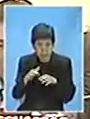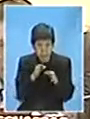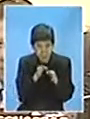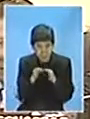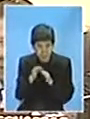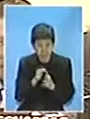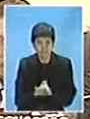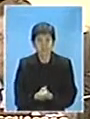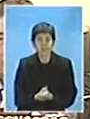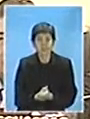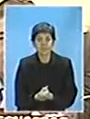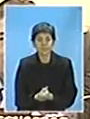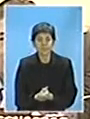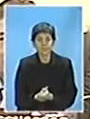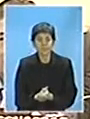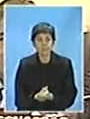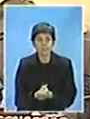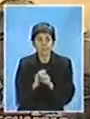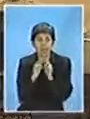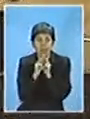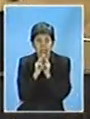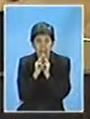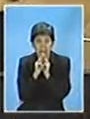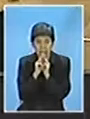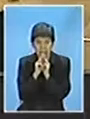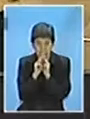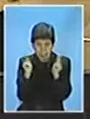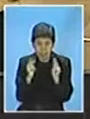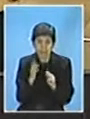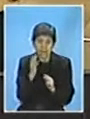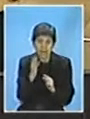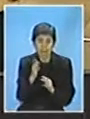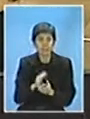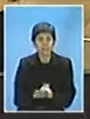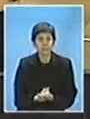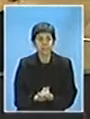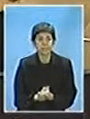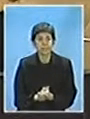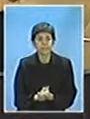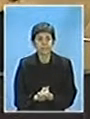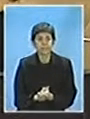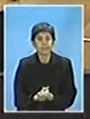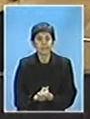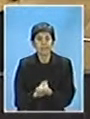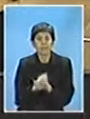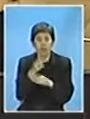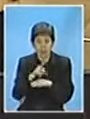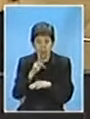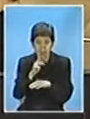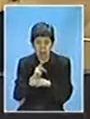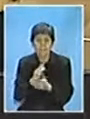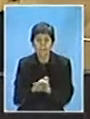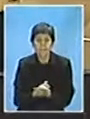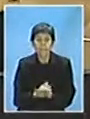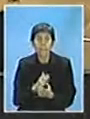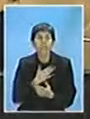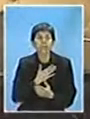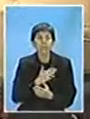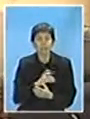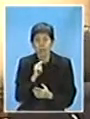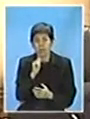ครับ เชิญกรรมการค่ะเชิญค่ะ กราบเรียนท่านประธานสภาที่เคารพนะครับผมธ